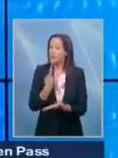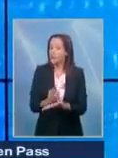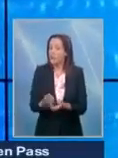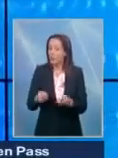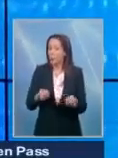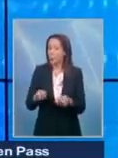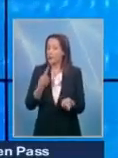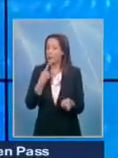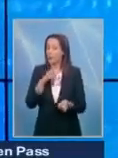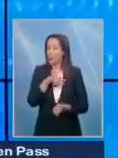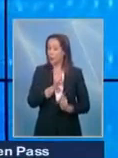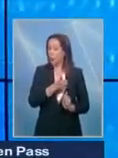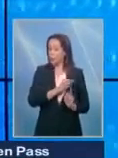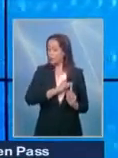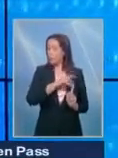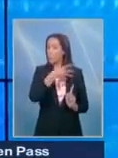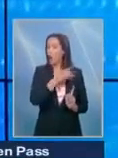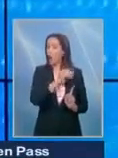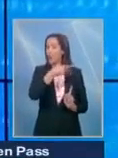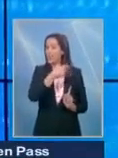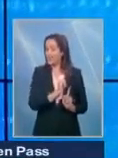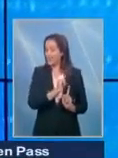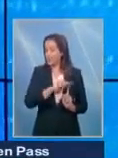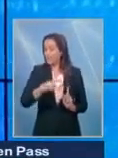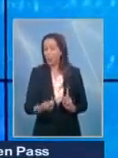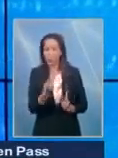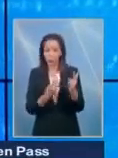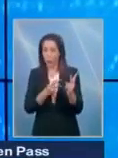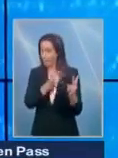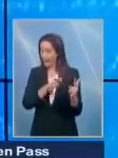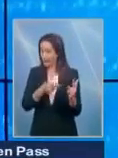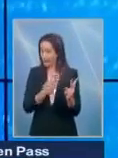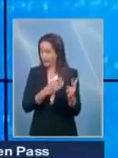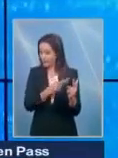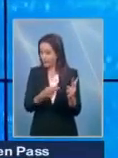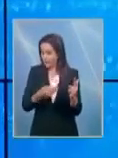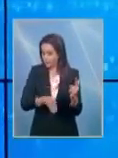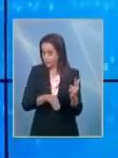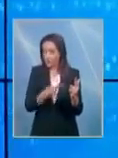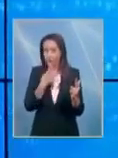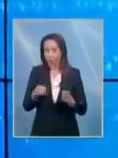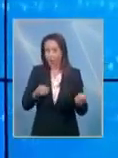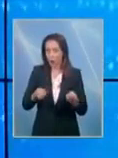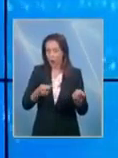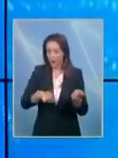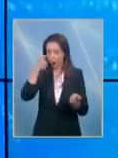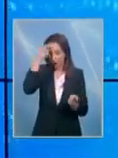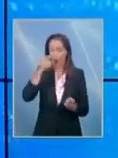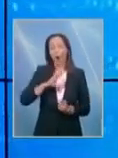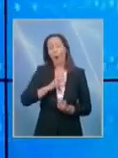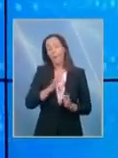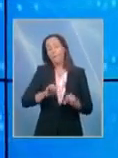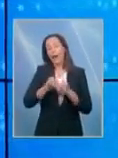Dal 2011 da Monti in poi i due partiti qui rappresentati hanno governato insieme l'Italia, tranne la pausa del governo Conte 1, il